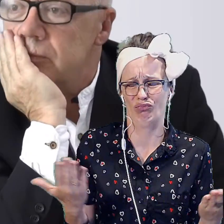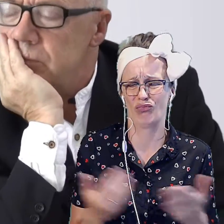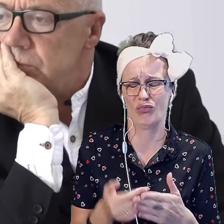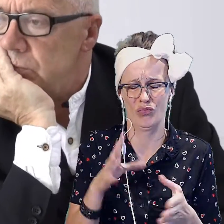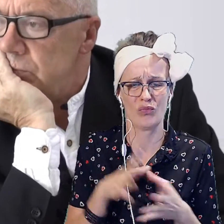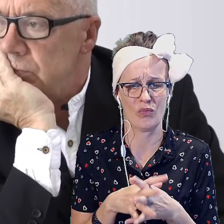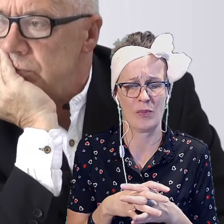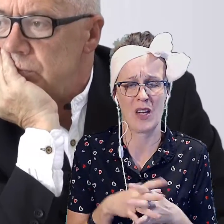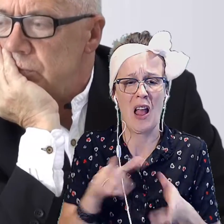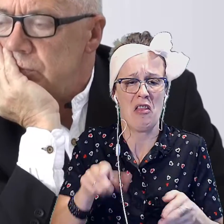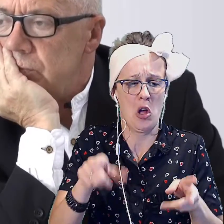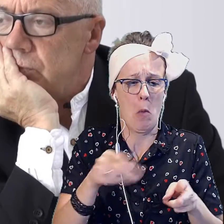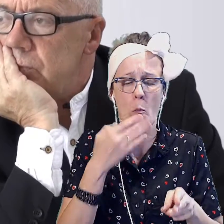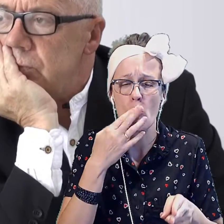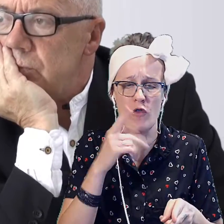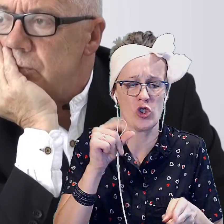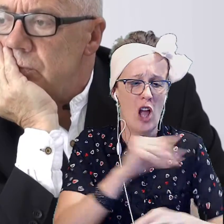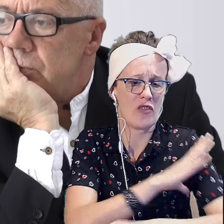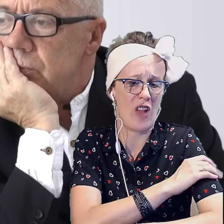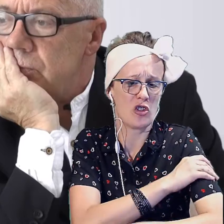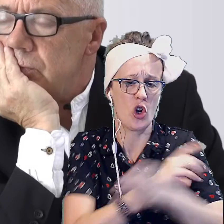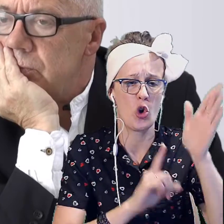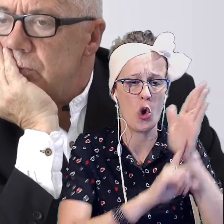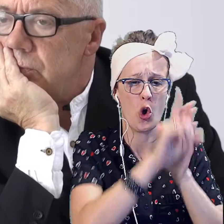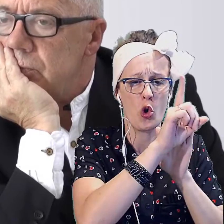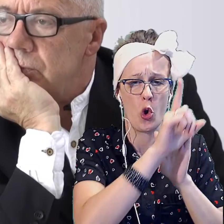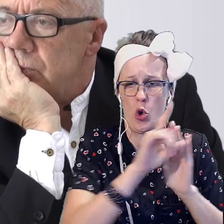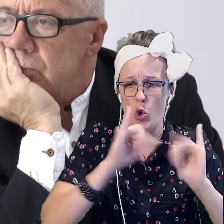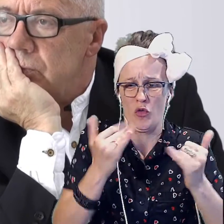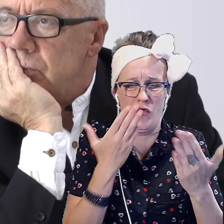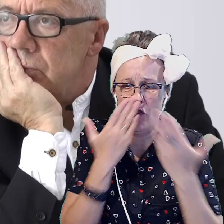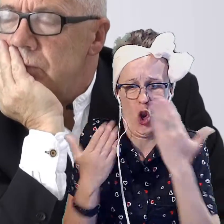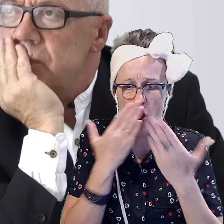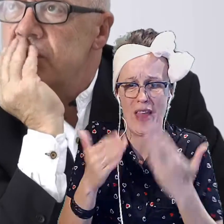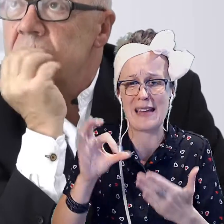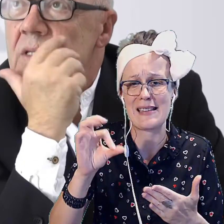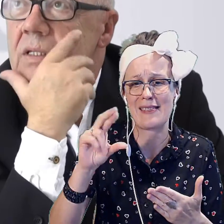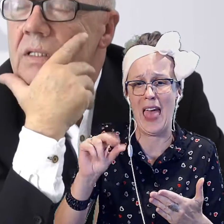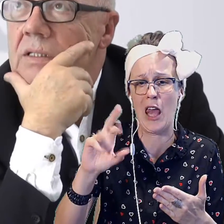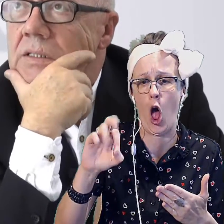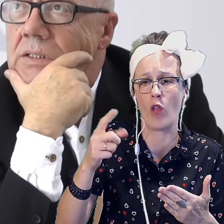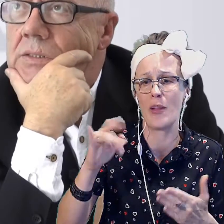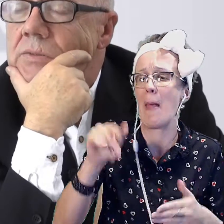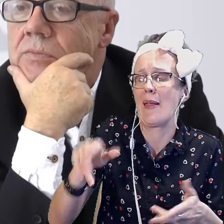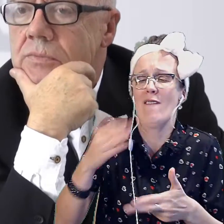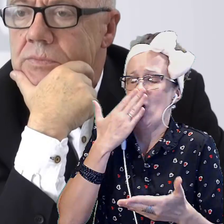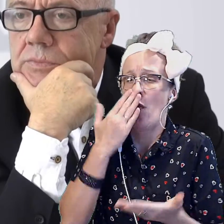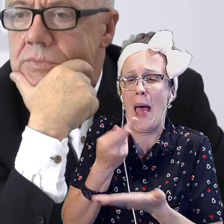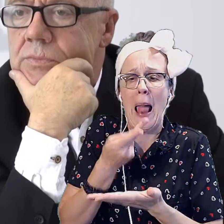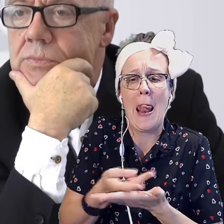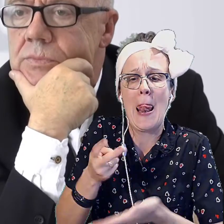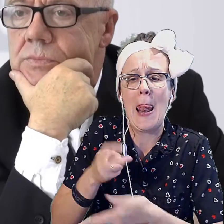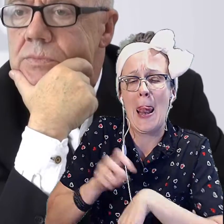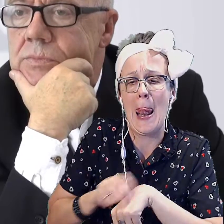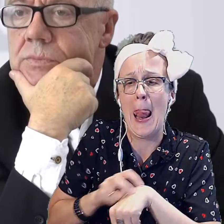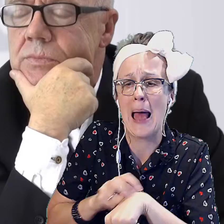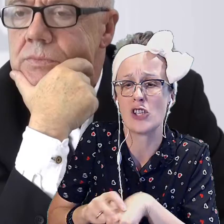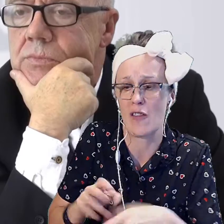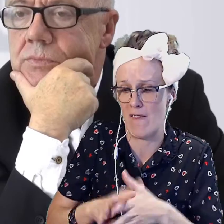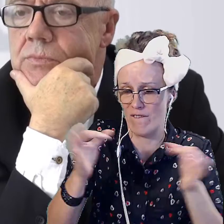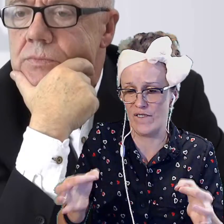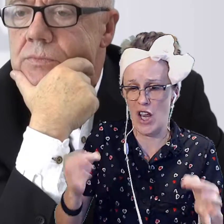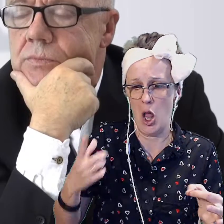kontekście nadciśnienie krwi powiedzieć jak wygląda to stereotypowe leczenie to na czym chwili obecnej